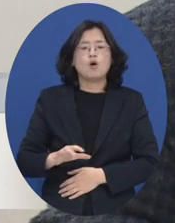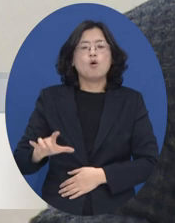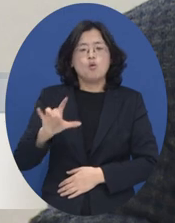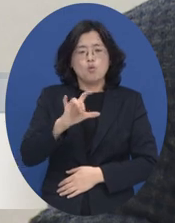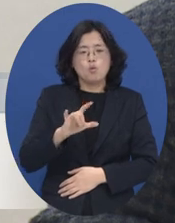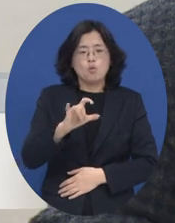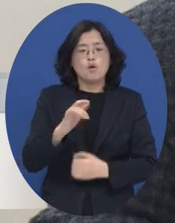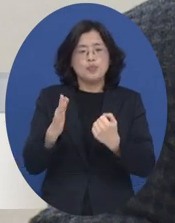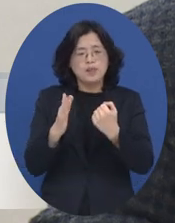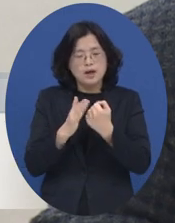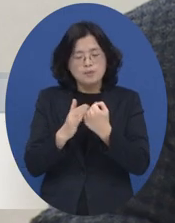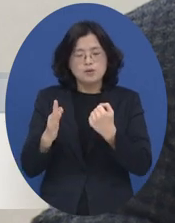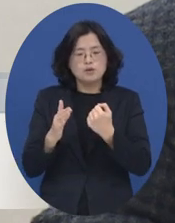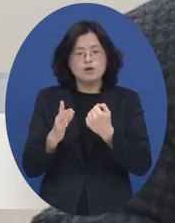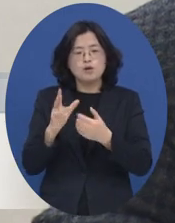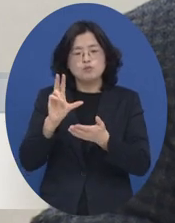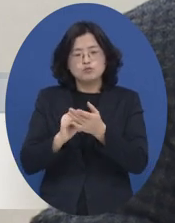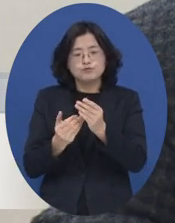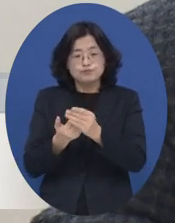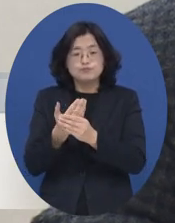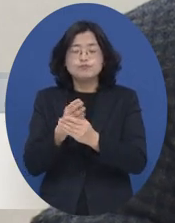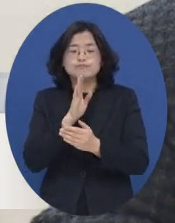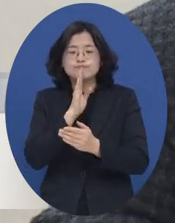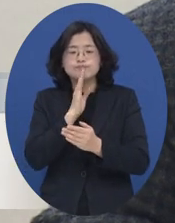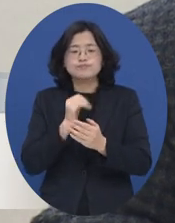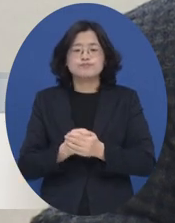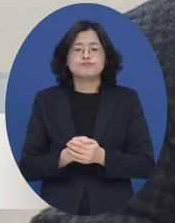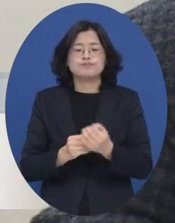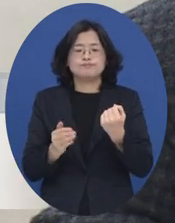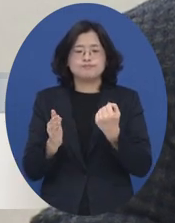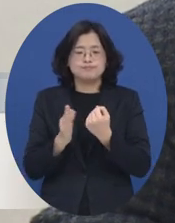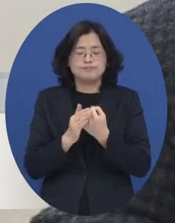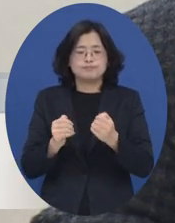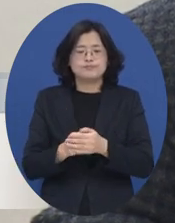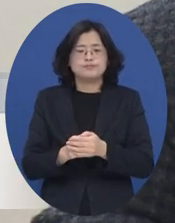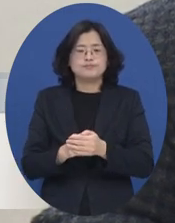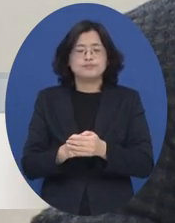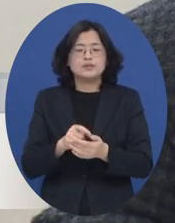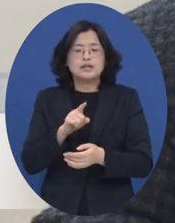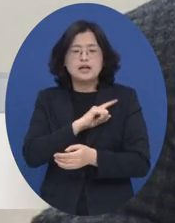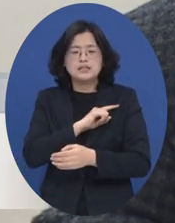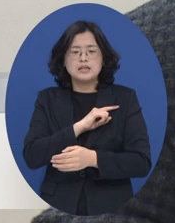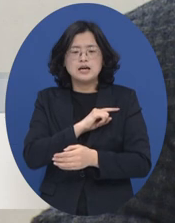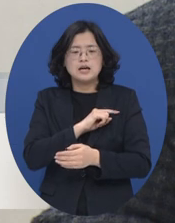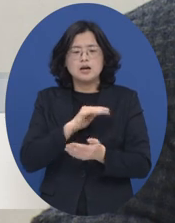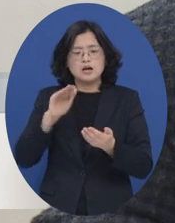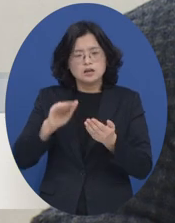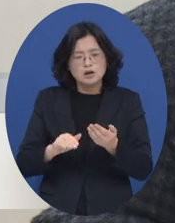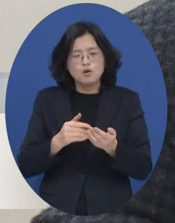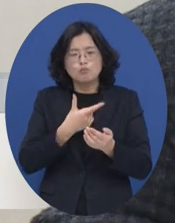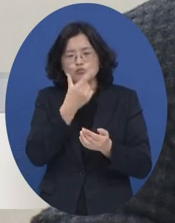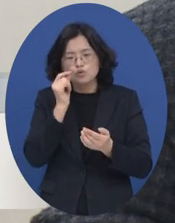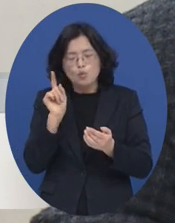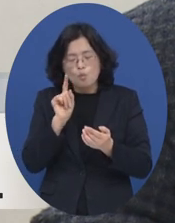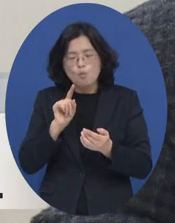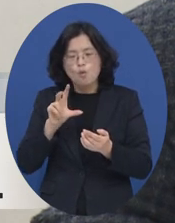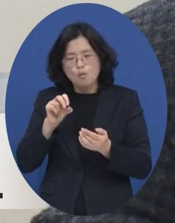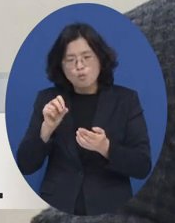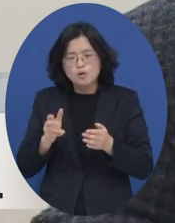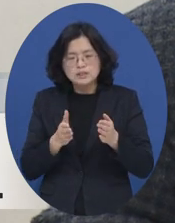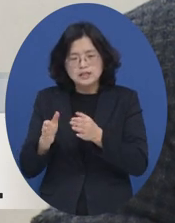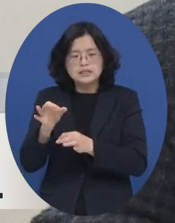지금 흐름이 상당히 장애가 생긴 것 같습니다. 그러다 보니까 가장 말단 부분이라고 할수 있는 골목, 그